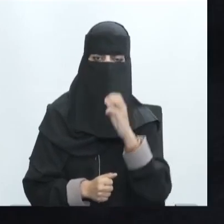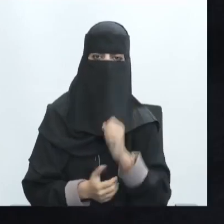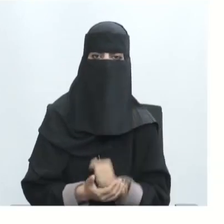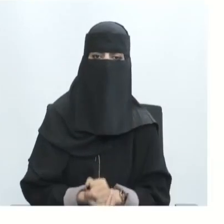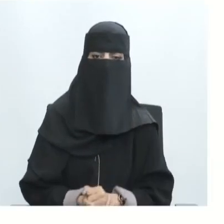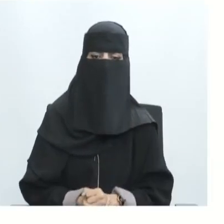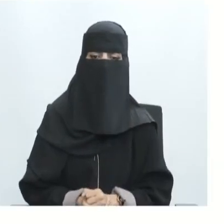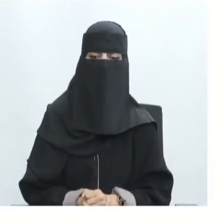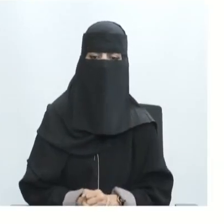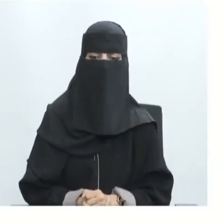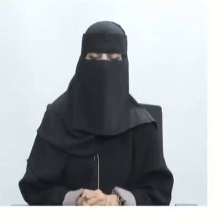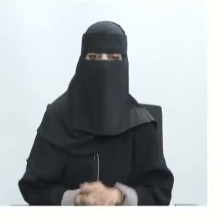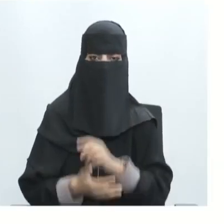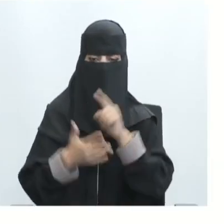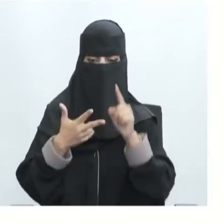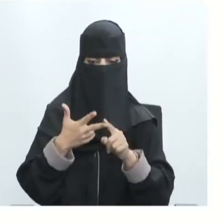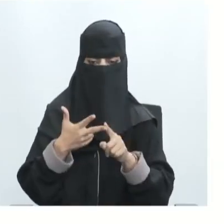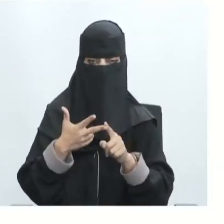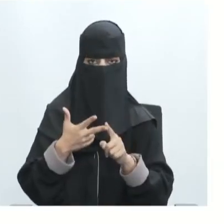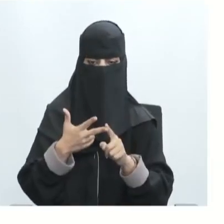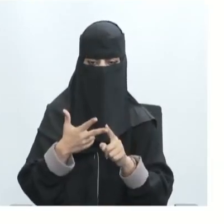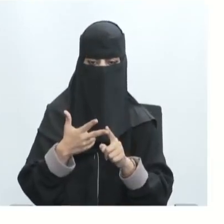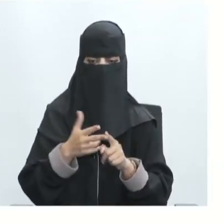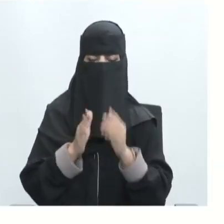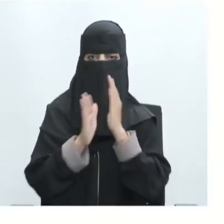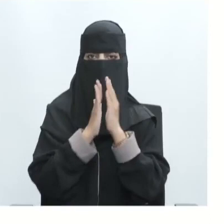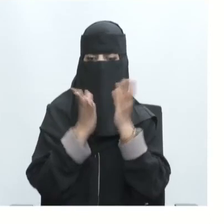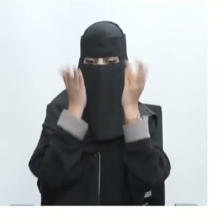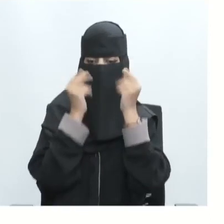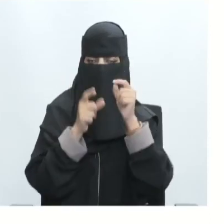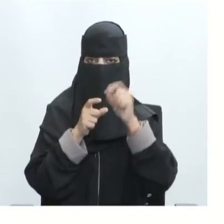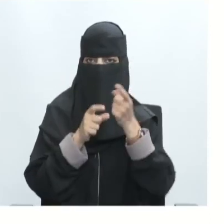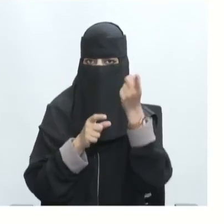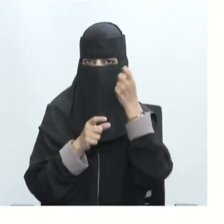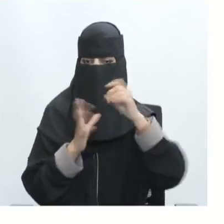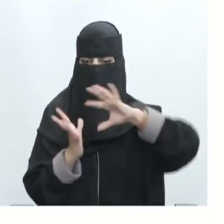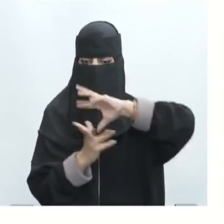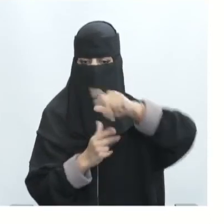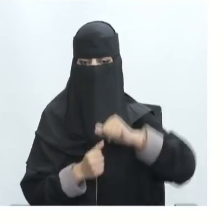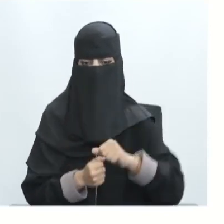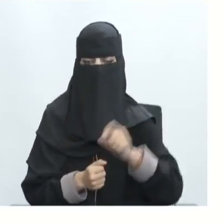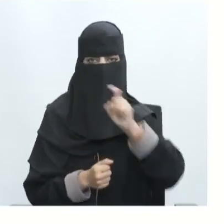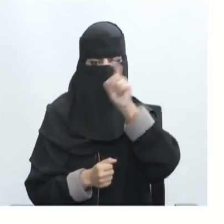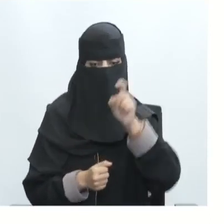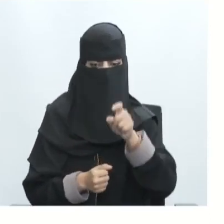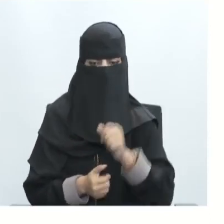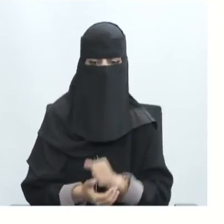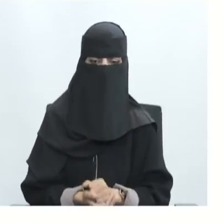السؤال الفقره التي تليها مناهج علميه في فهم العالم منطق